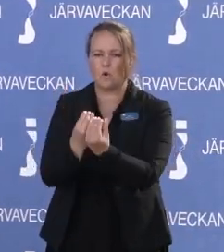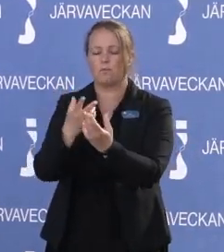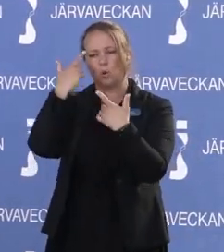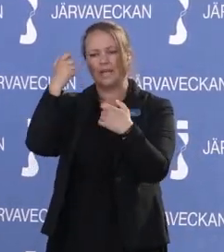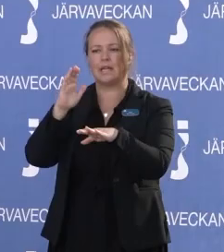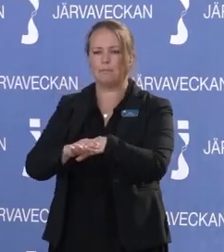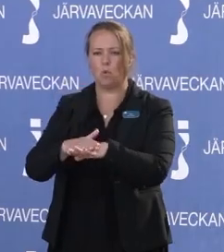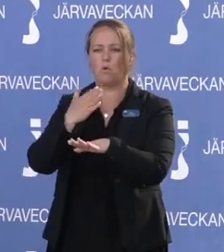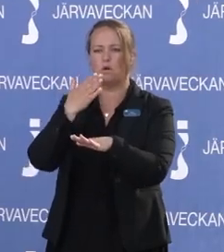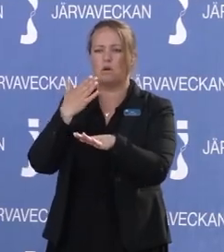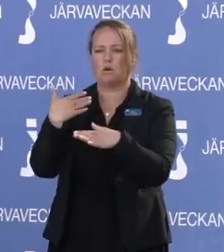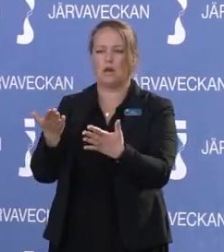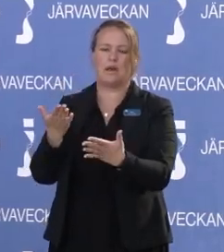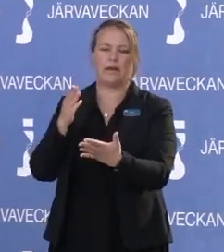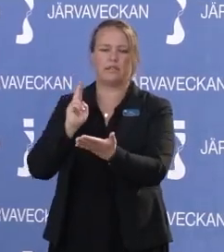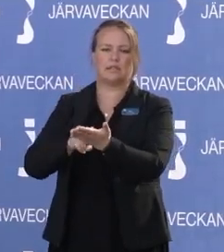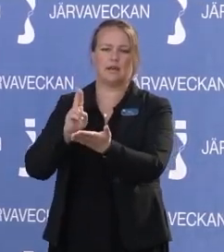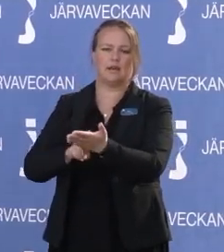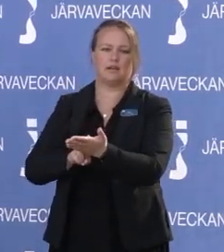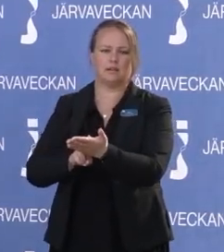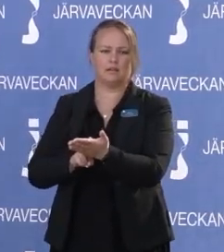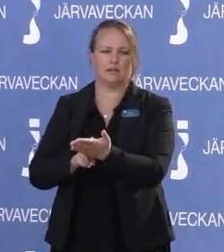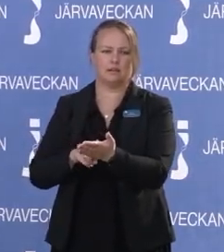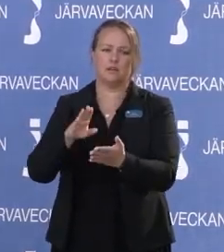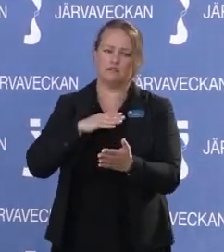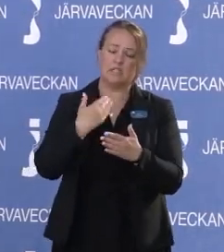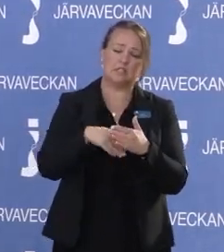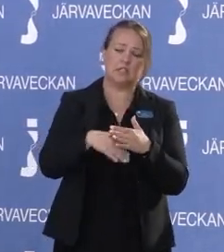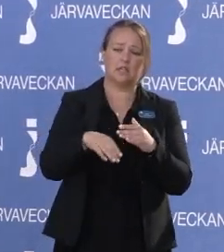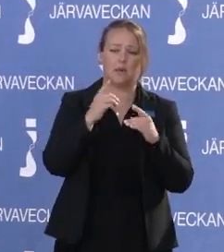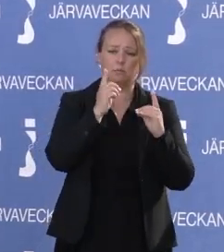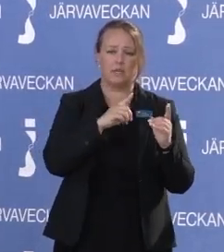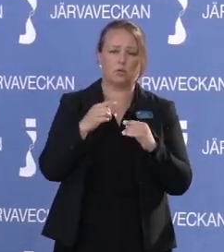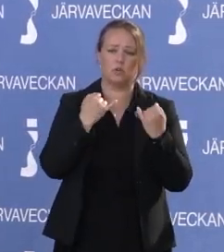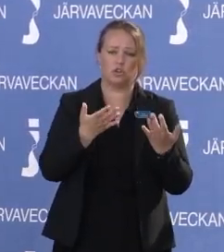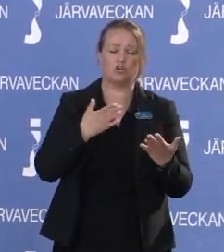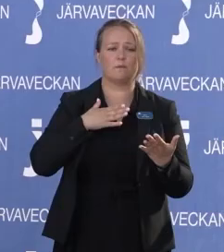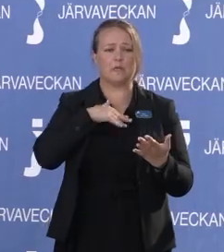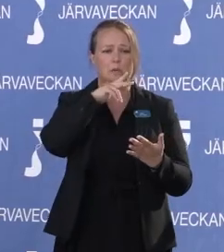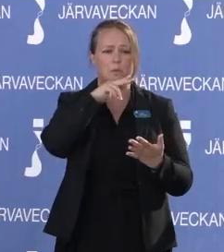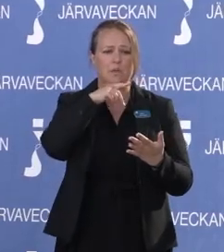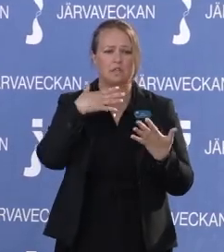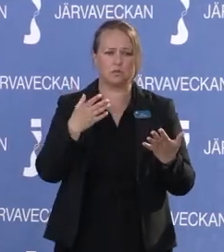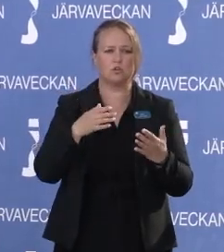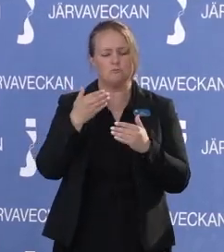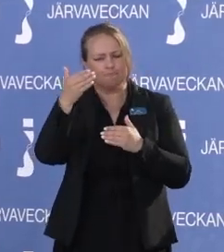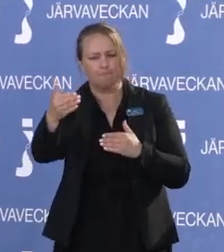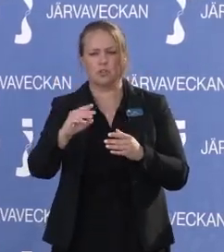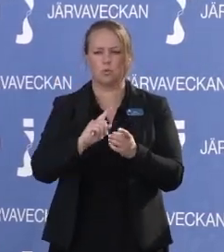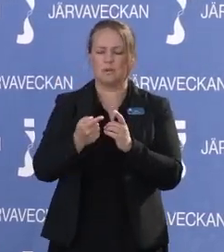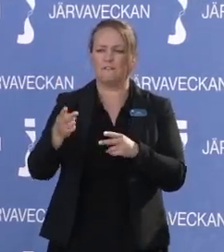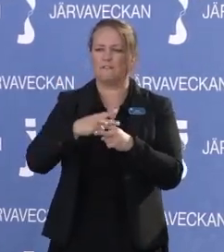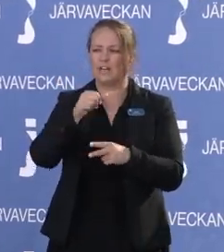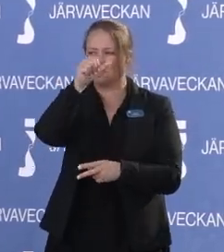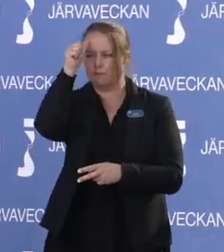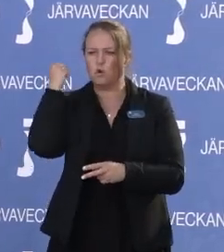vill luras. Och den tekniken kommer bli svårare för oss att avgöra vad som är sant och falskt. Att vi måste helt